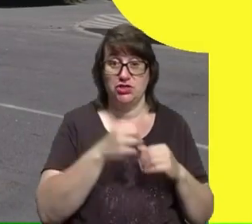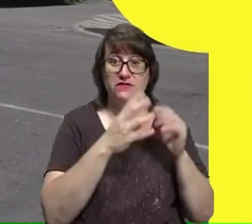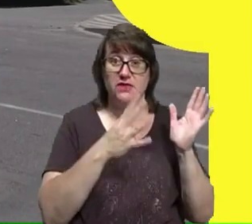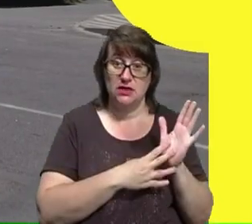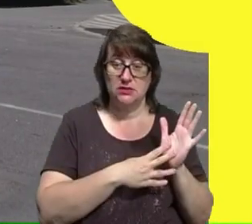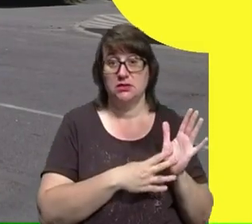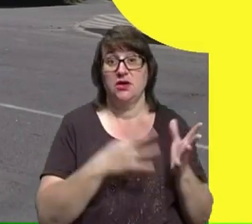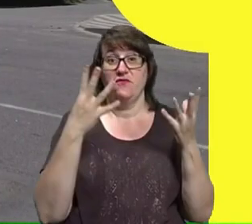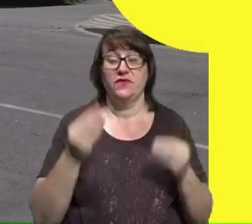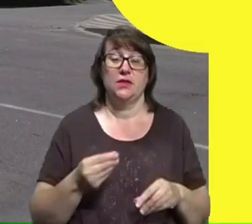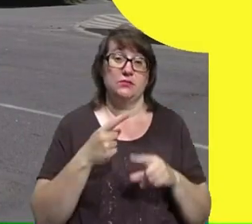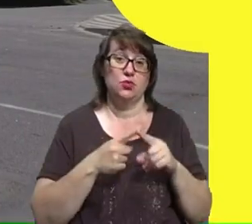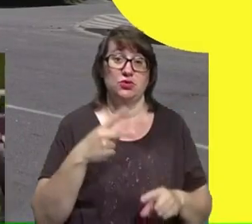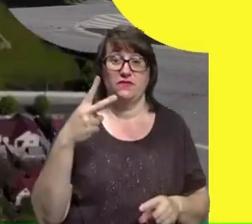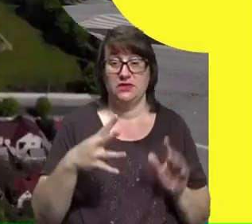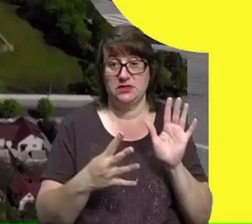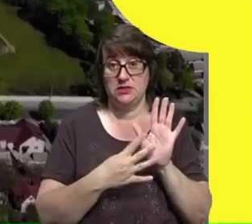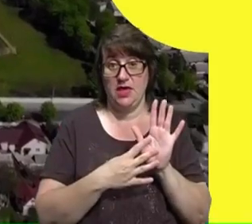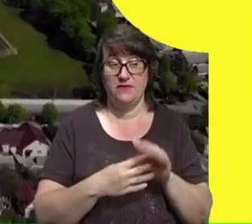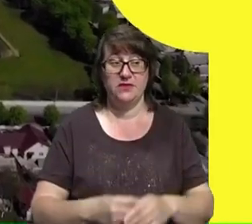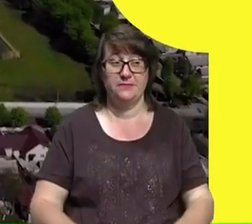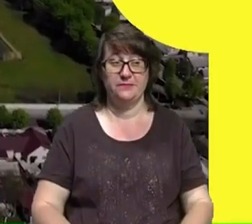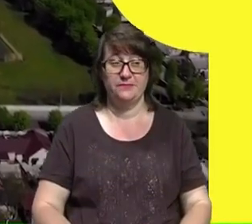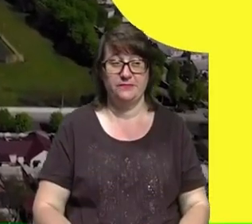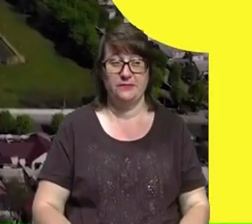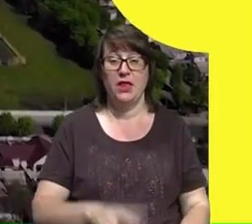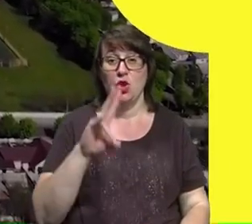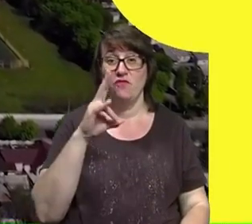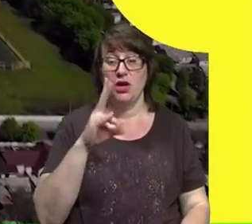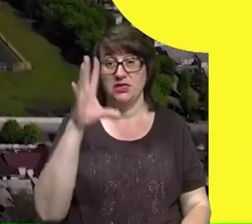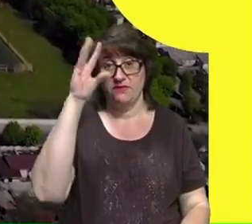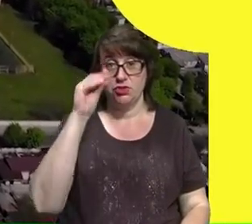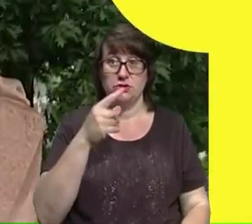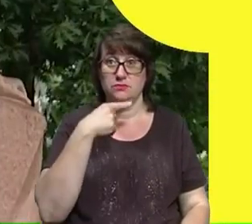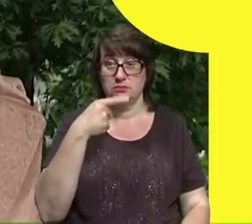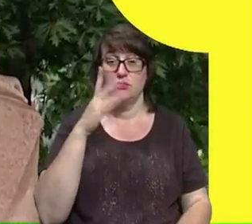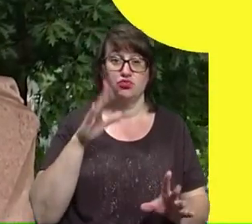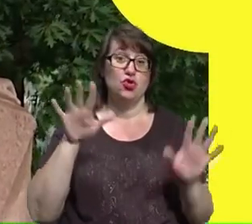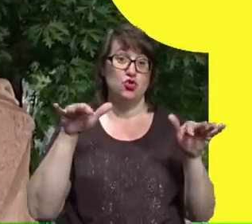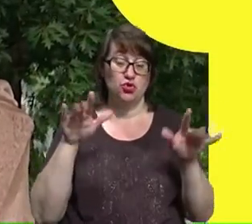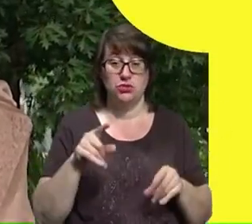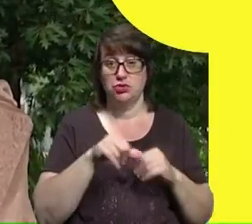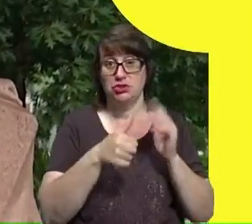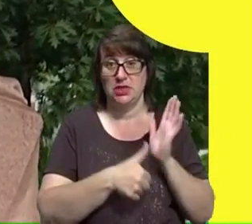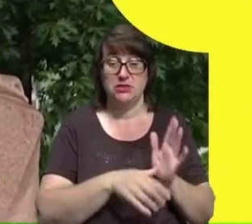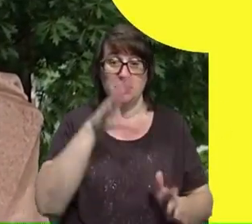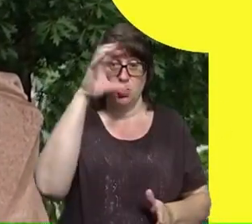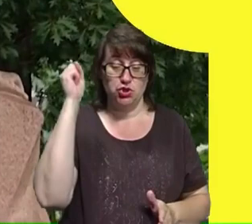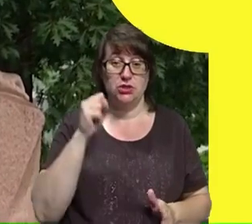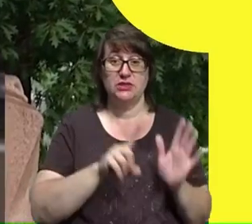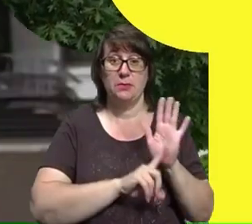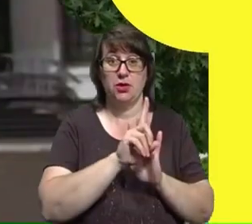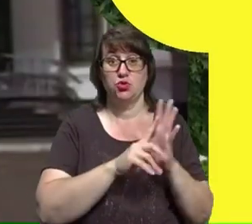вдень до 29 із позначкою плюс. У Новограді ввечері прогнозують дощ. З 16 градусів вночі температура вдень підійметься